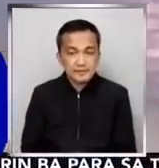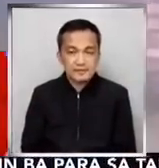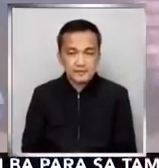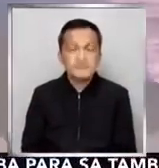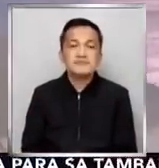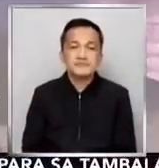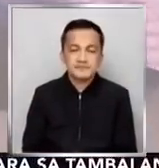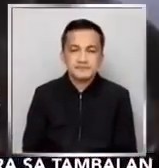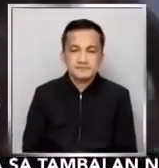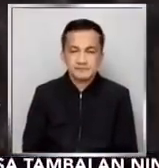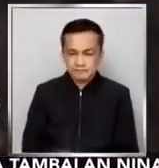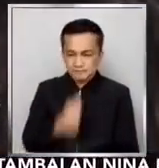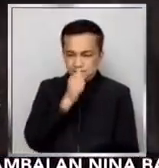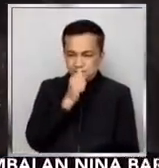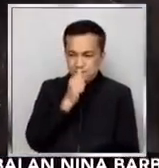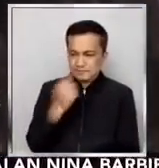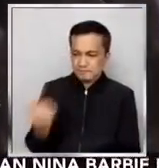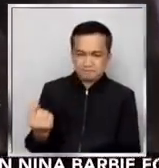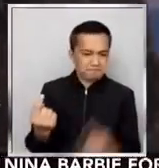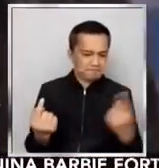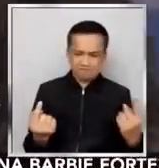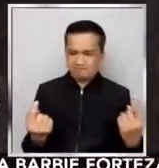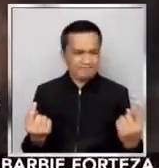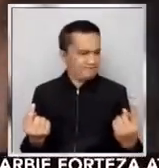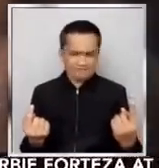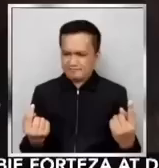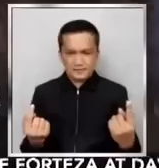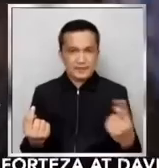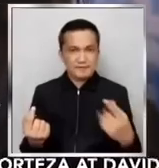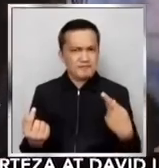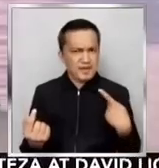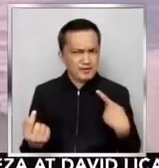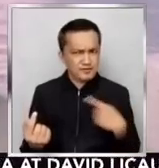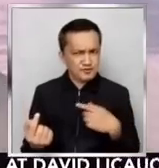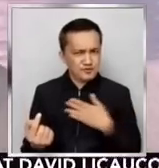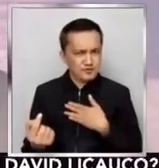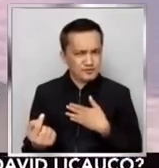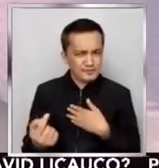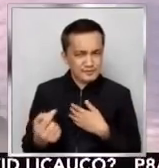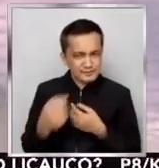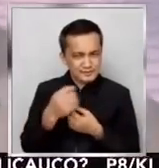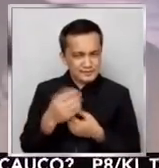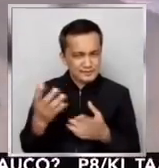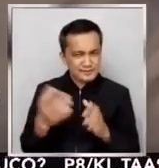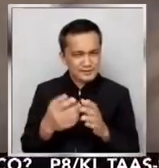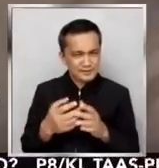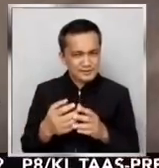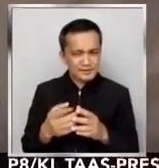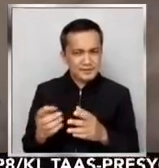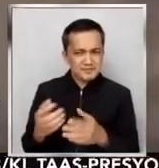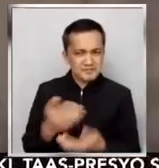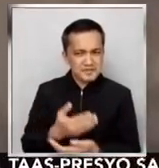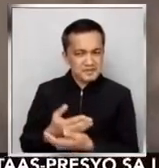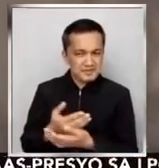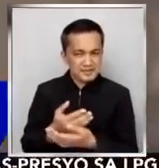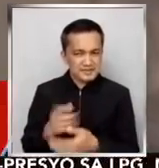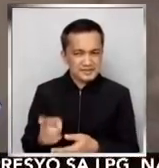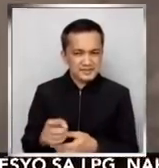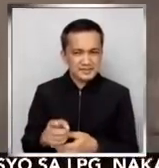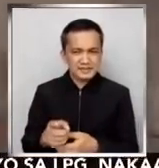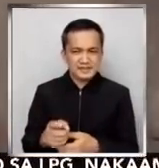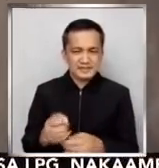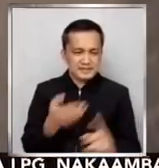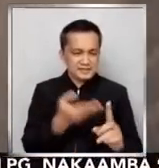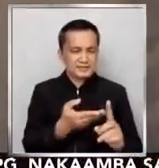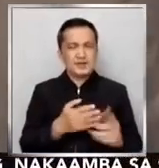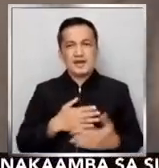Isinisikreto ng dalawa ang sagot, pero tila may gustong ipahiwatig ang baby. It's a pleasure to work with Barbie, so